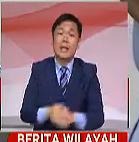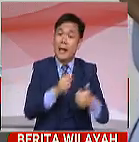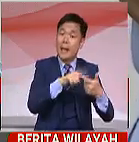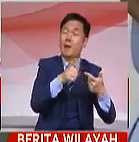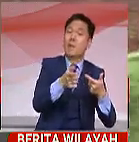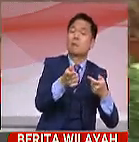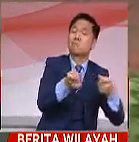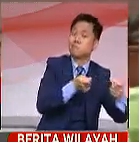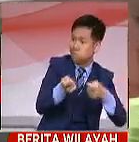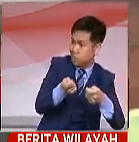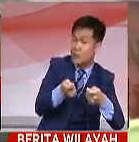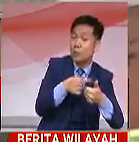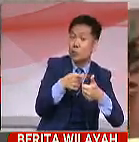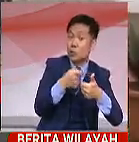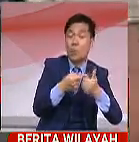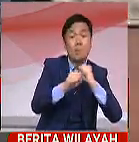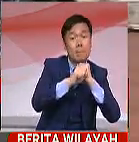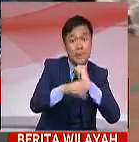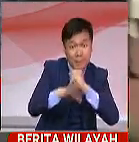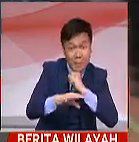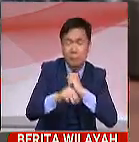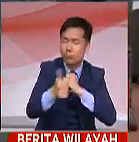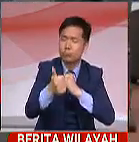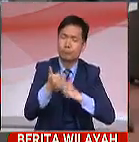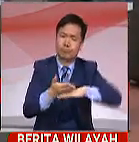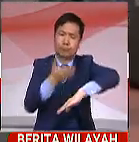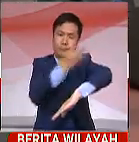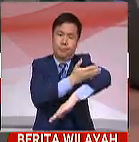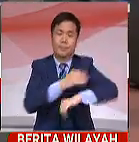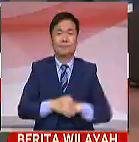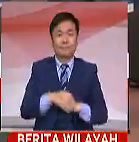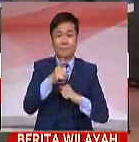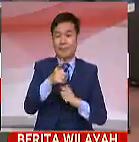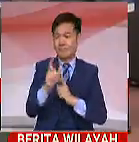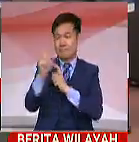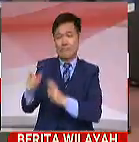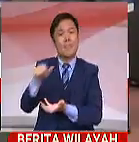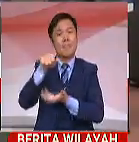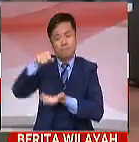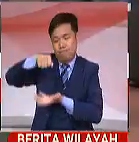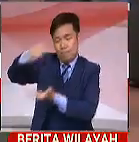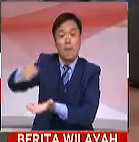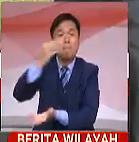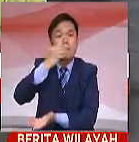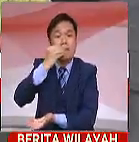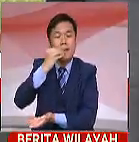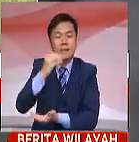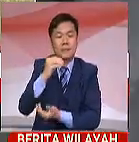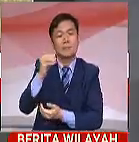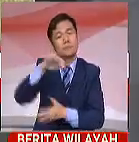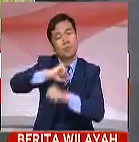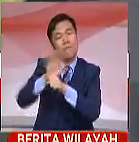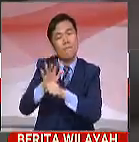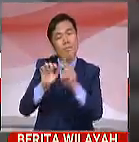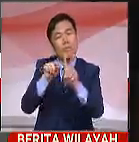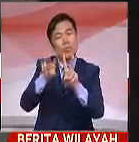contohnya pemasaran. Beliau ditemui media selepas mewakili Ketua Menteri menyampaikan bantuan bakul makanan COVID-19 2.0